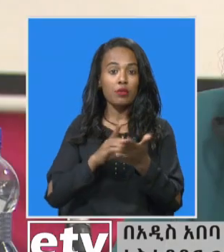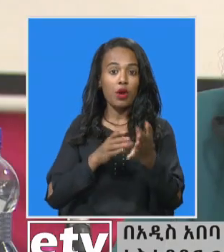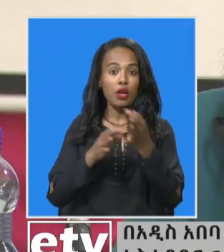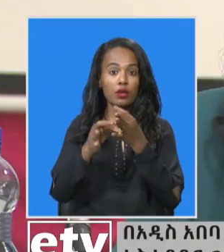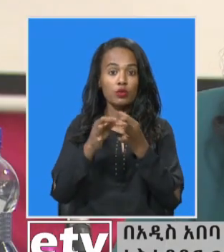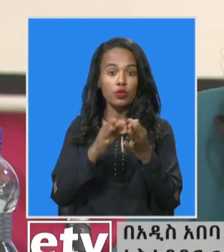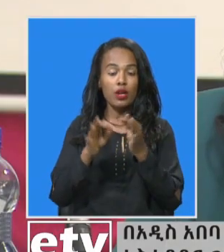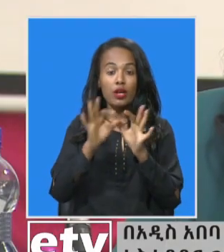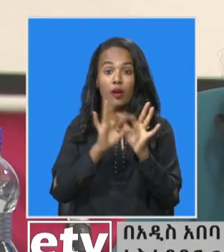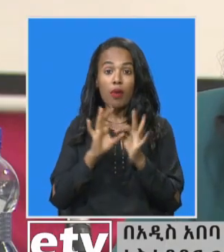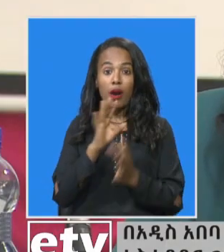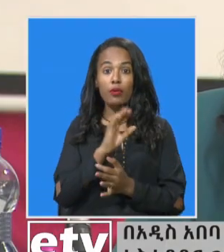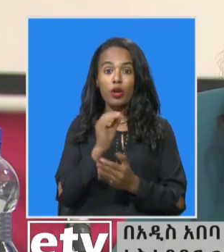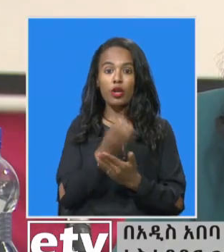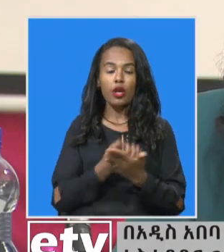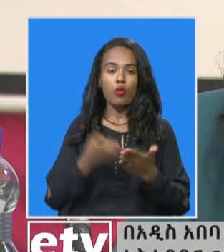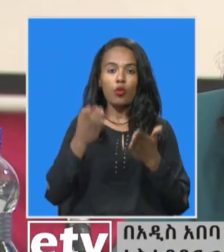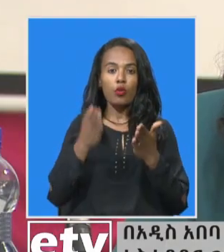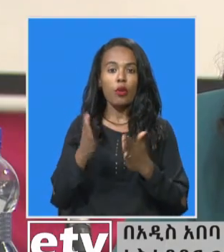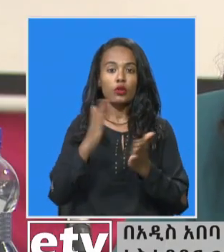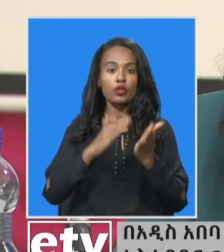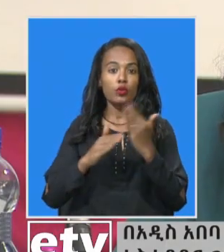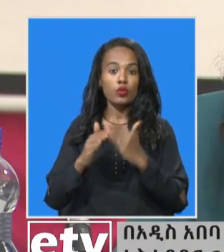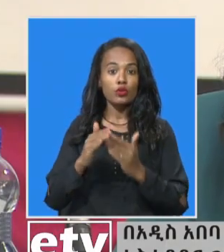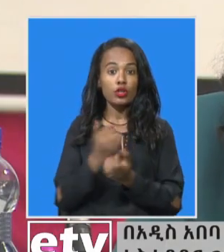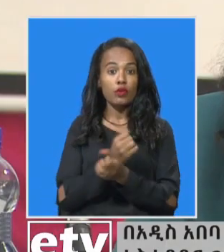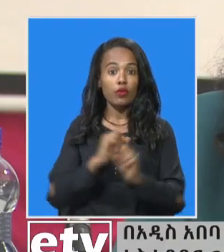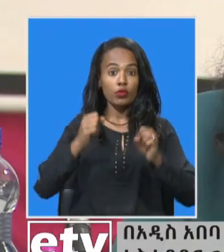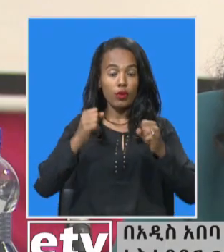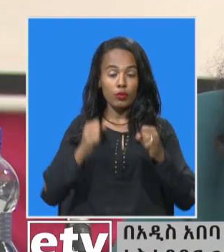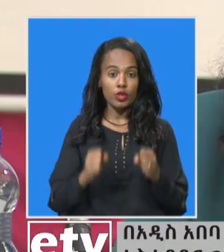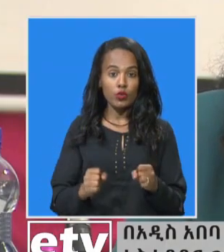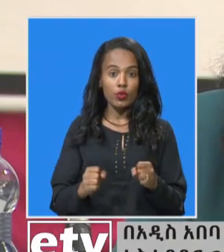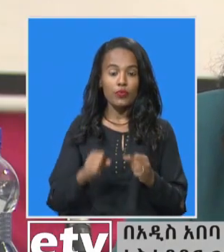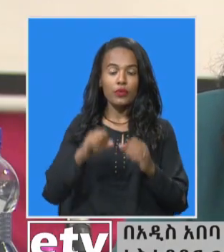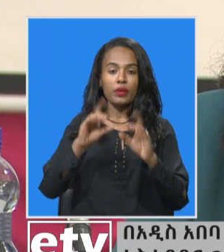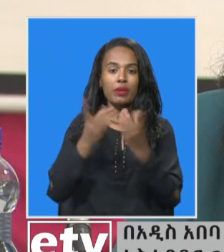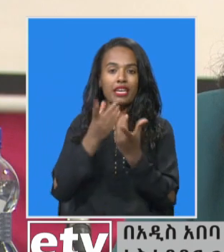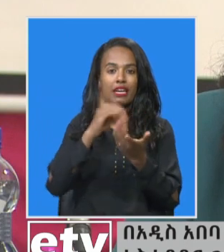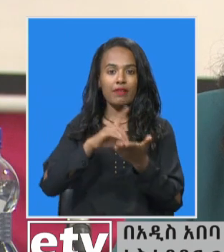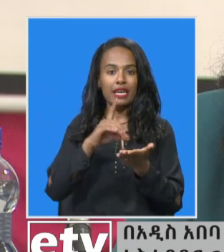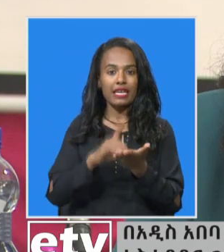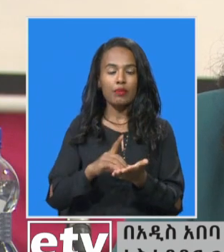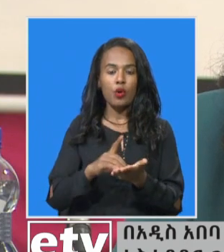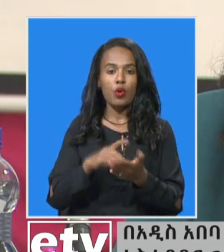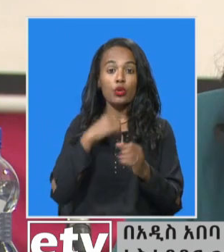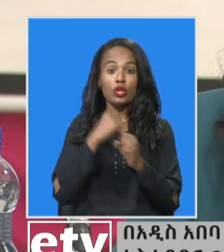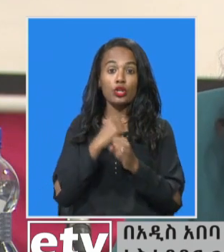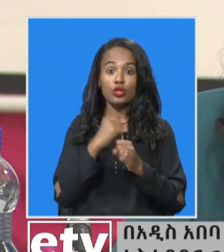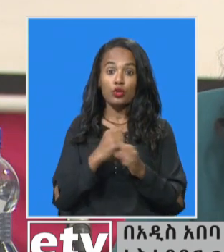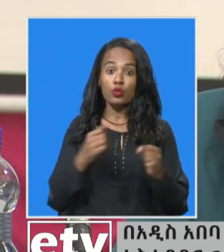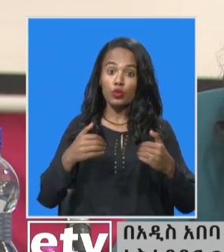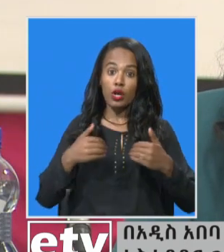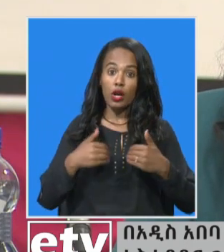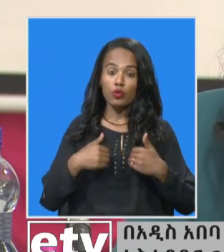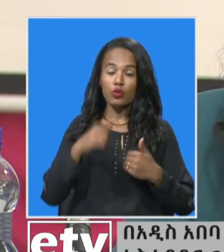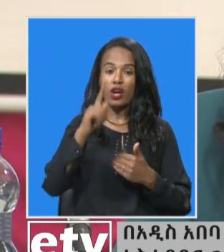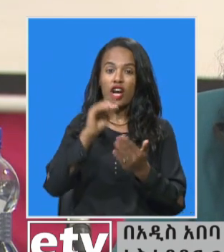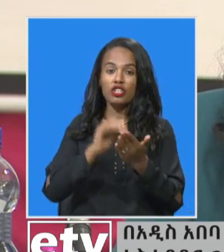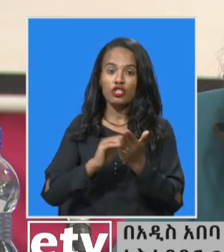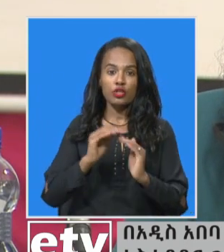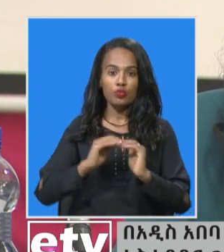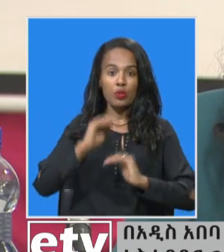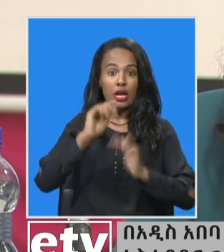ገልጸዋል። ማህበራዊና ኢኮኖሚያዊ ችግሮችን ደግሞ ሊፈቱ የሚችሉ በየክፍለ ከተማው እየተሰሩ ያሉ ከ1000